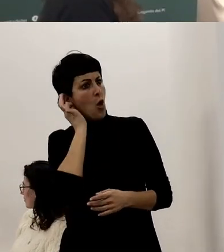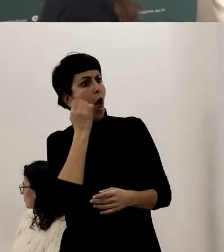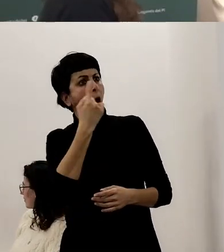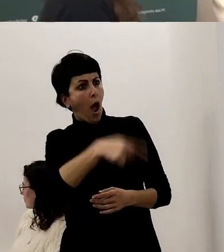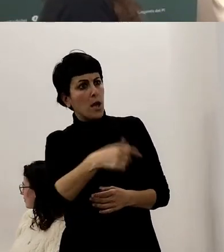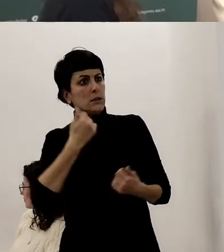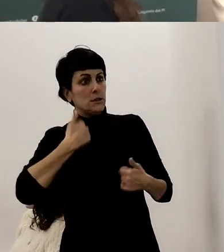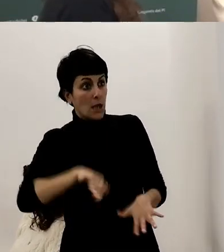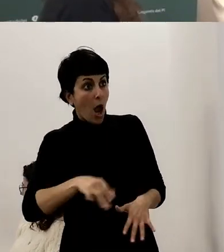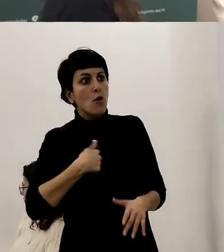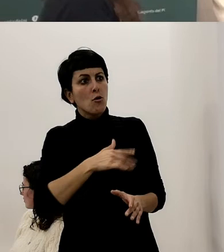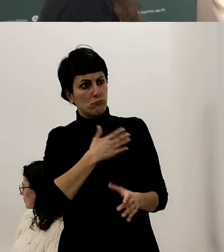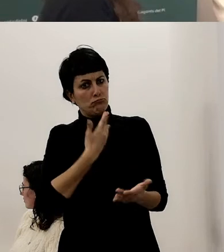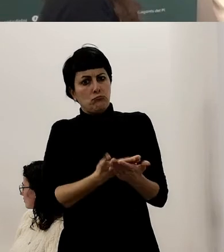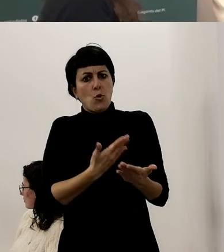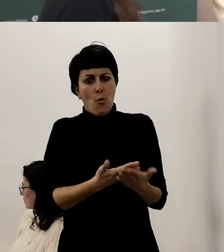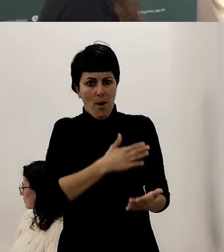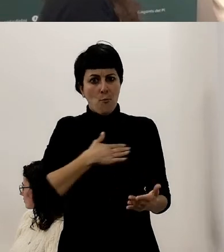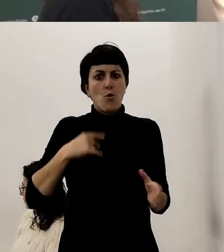I...